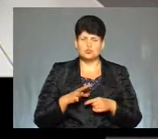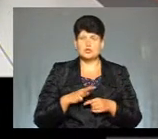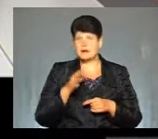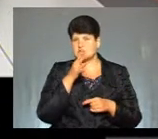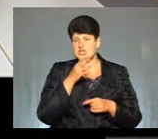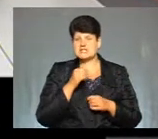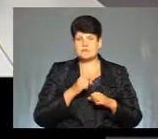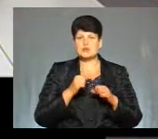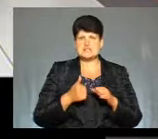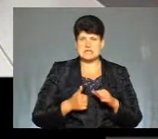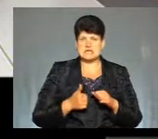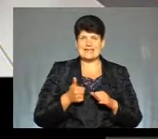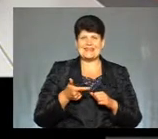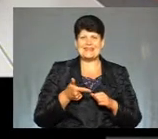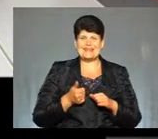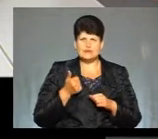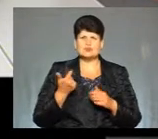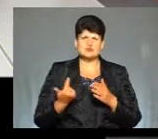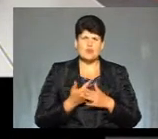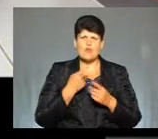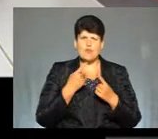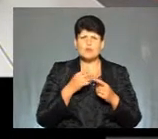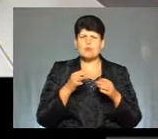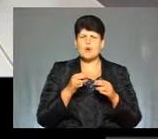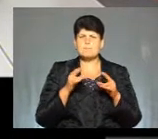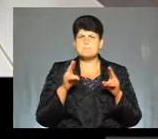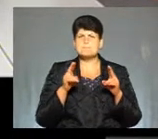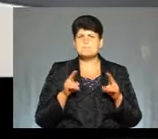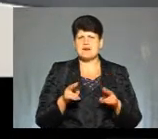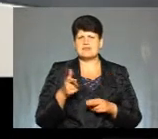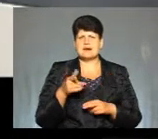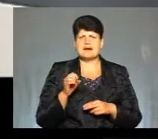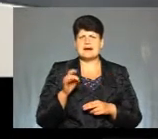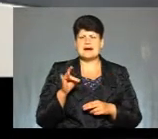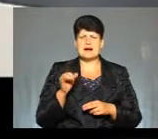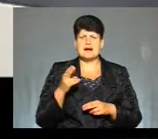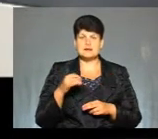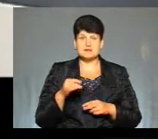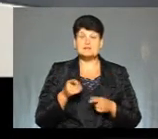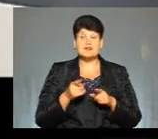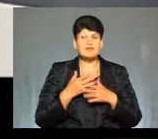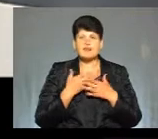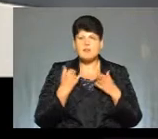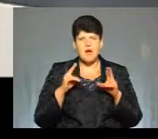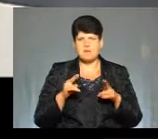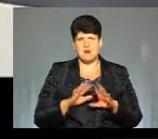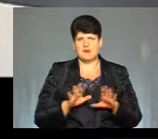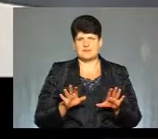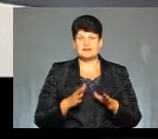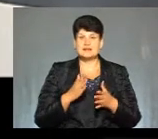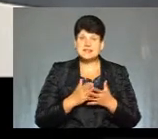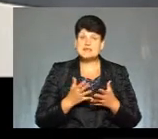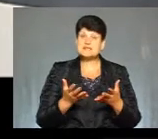Революції Гідності черговий раз, говорячи про якісь правила геральдики. Насправді не існує ніяких правил геральдики, існує